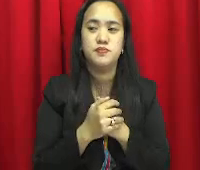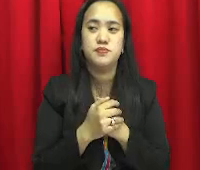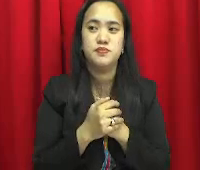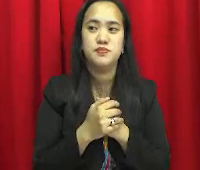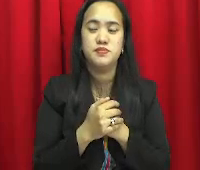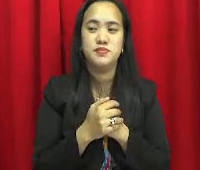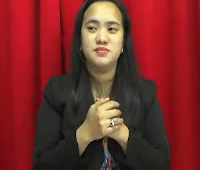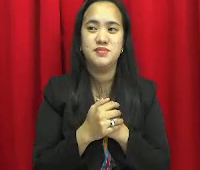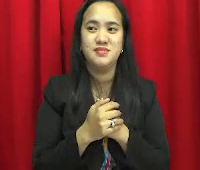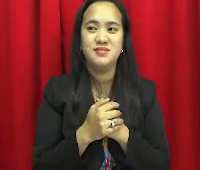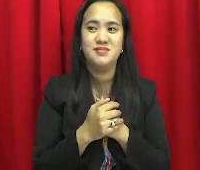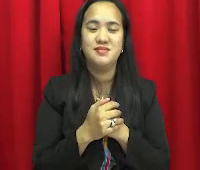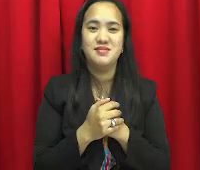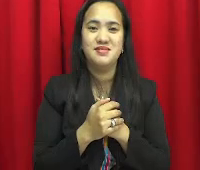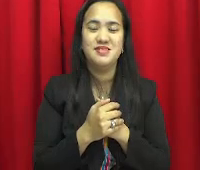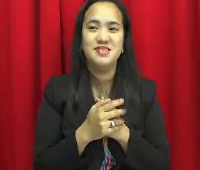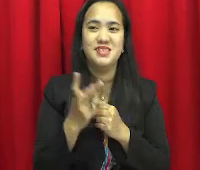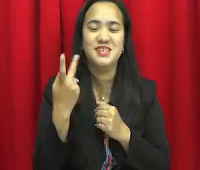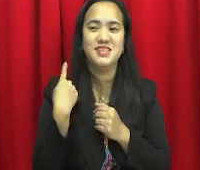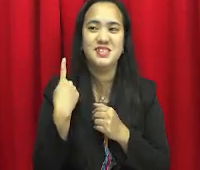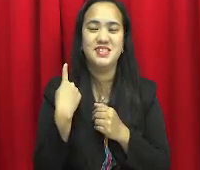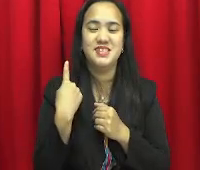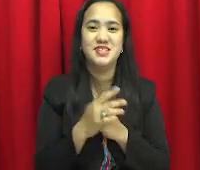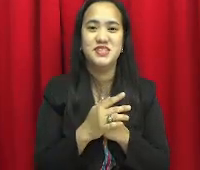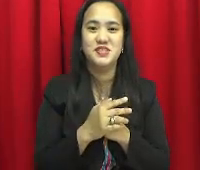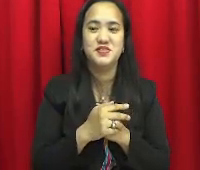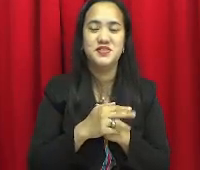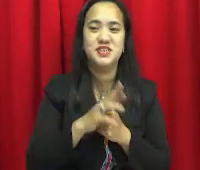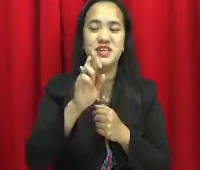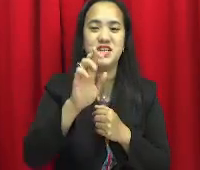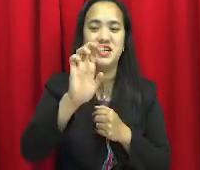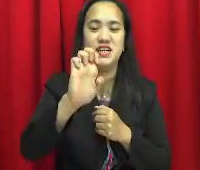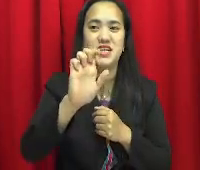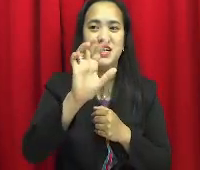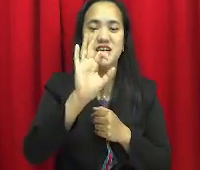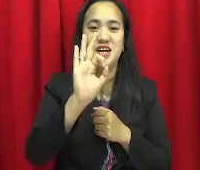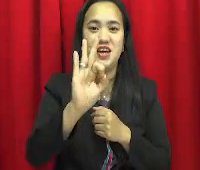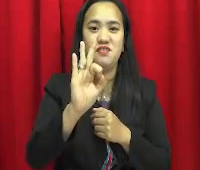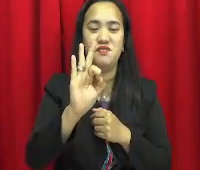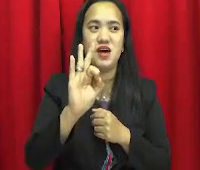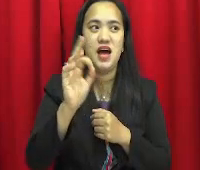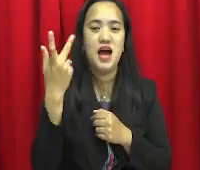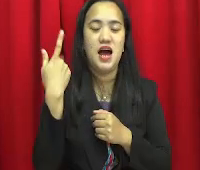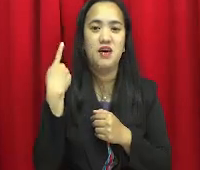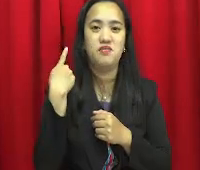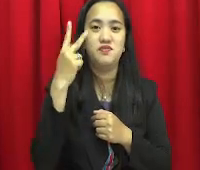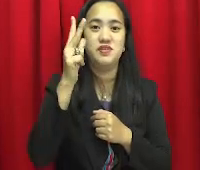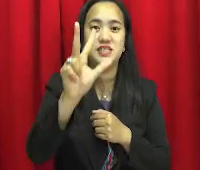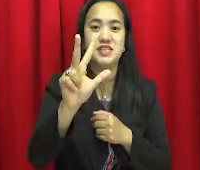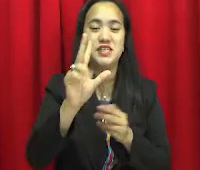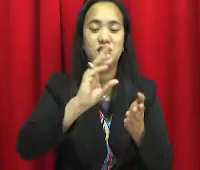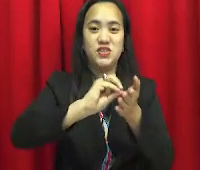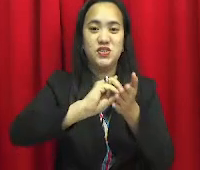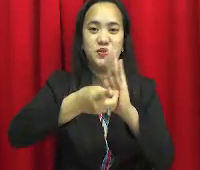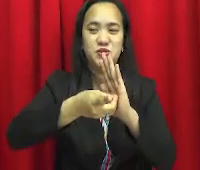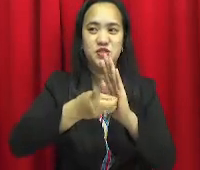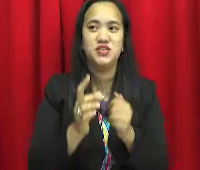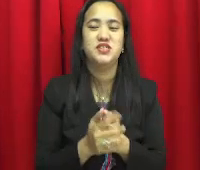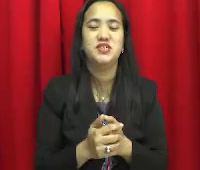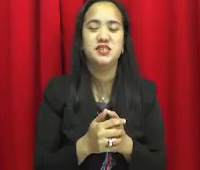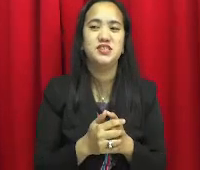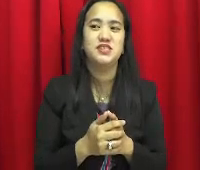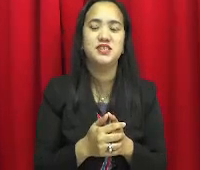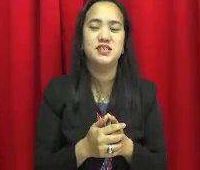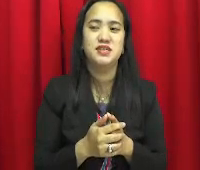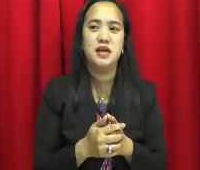three doors. Yung ref doors nila. Yung ref. Matindi yung three doors na pala ngayon. So, siguro yun yung,